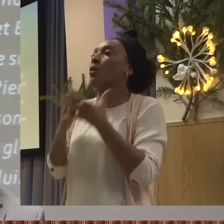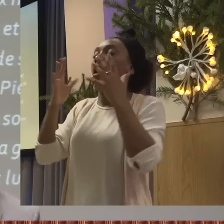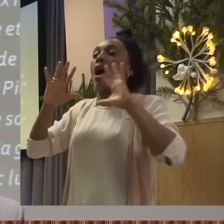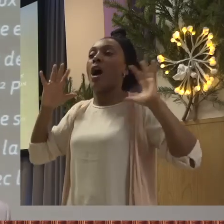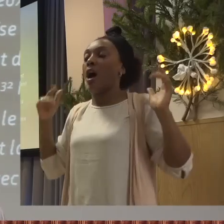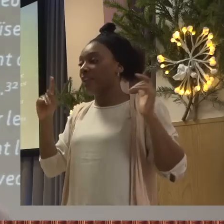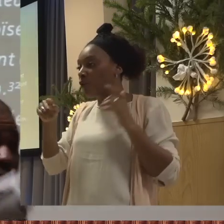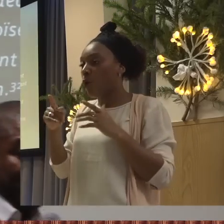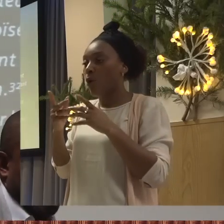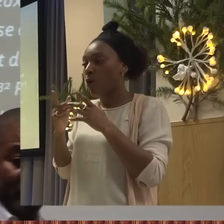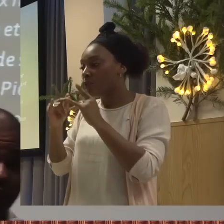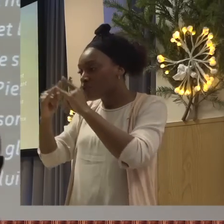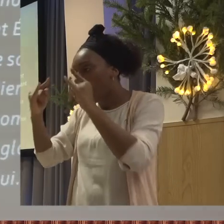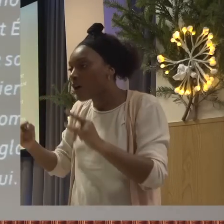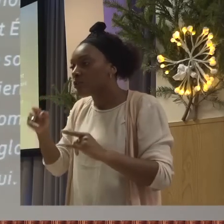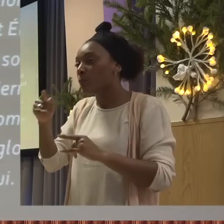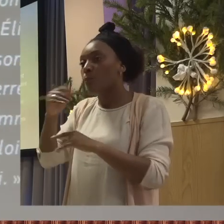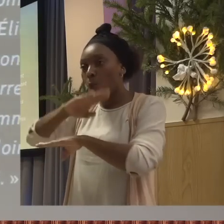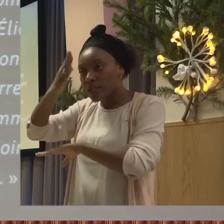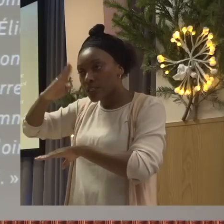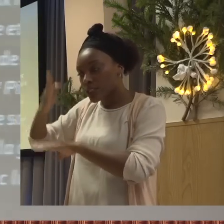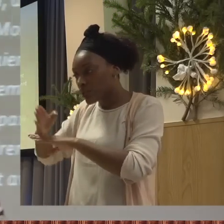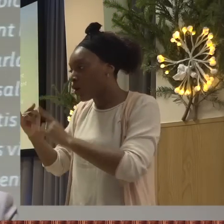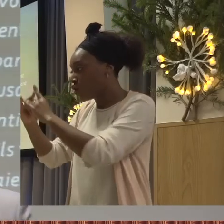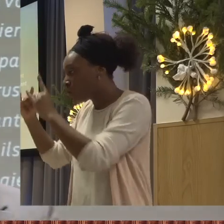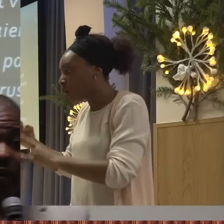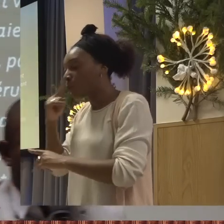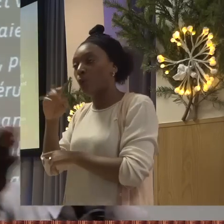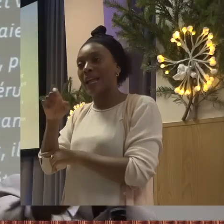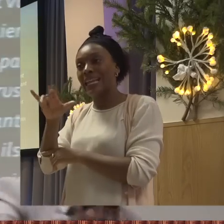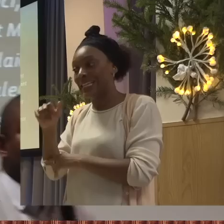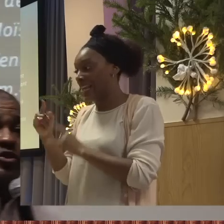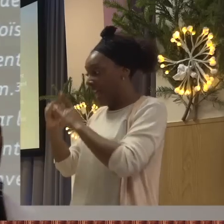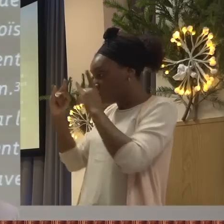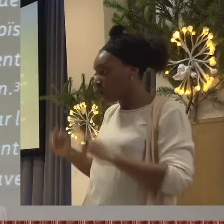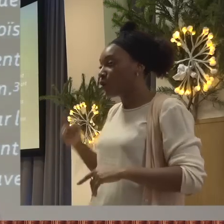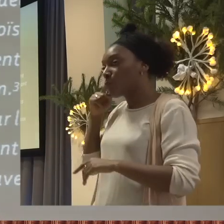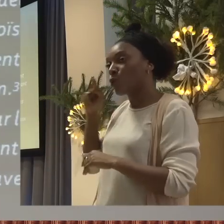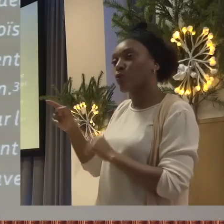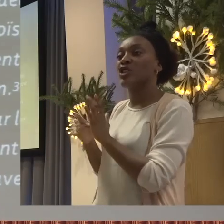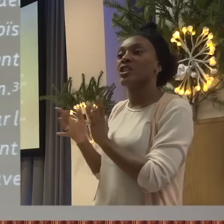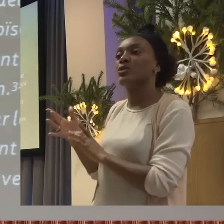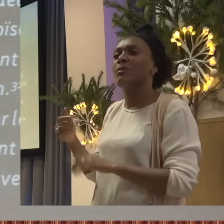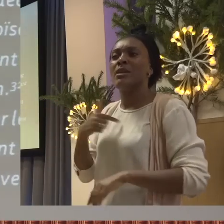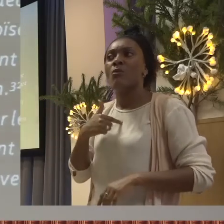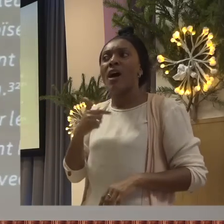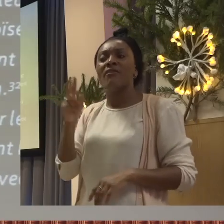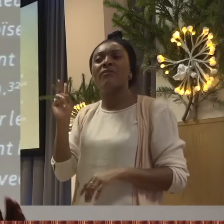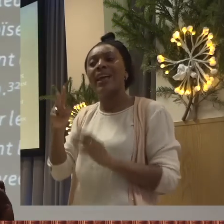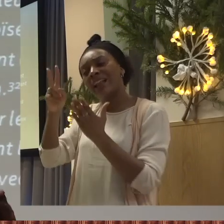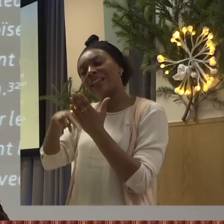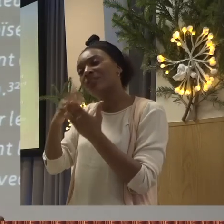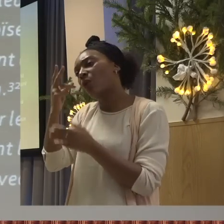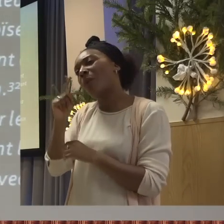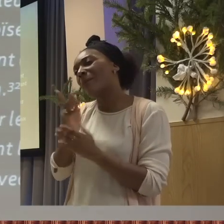tentes. Ici, une pour Moïse, l'autre pour Élie et l'autre pour toi. Sauf que je passais complètement à côté